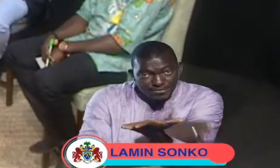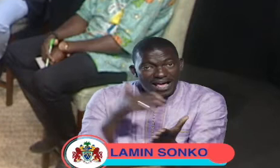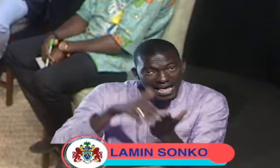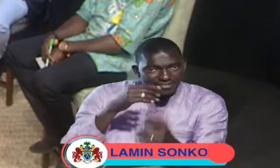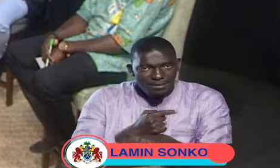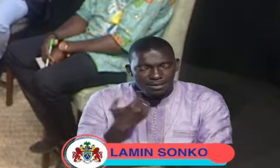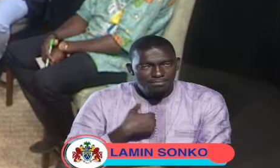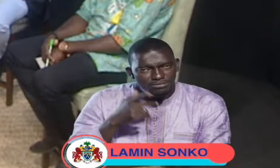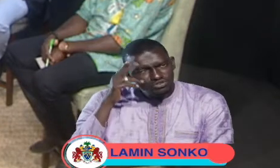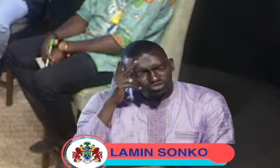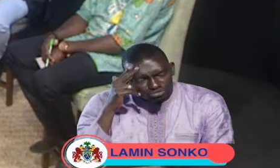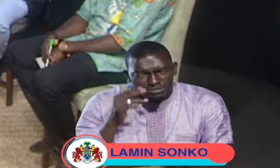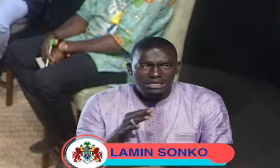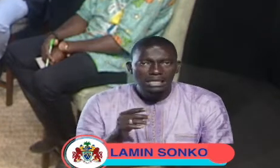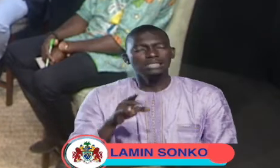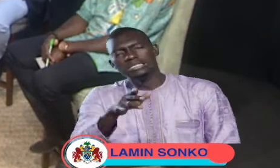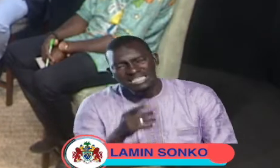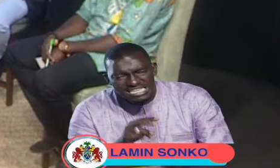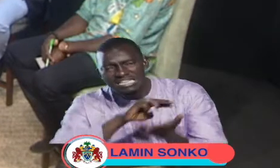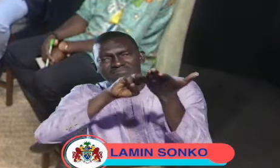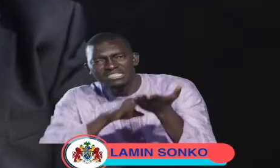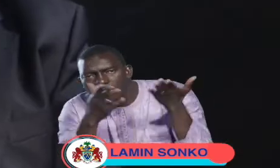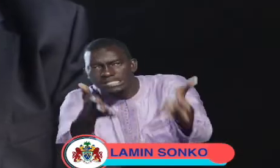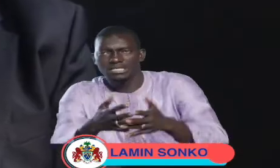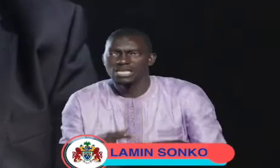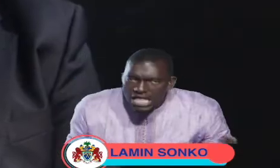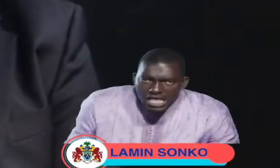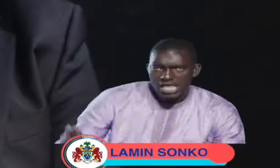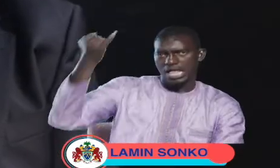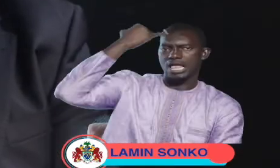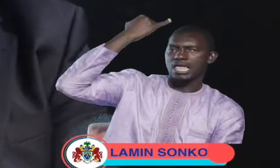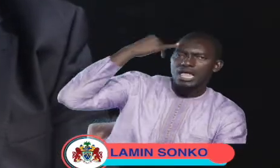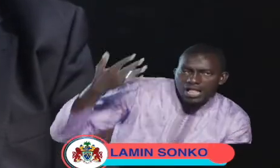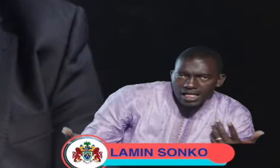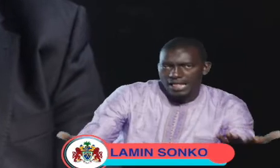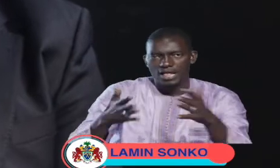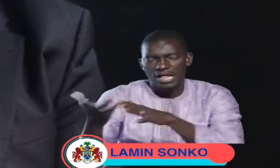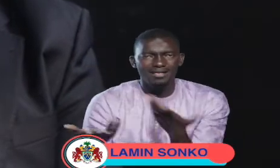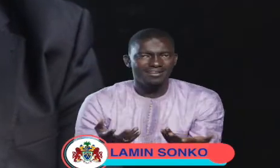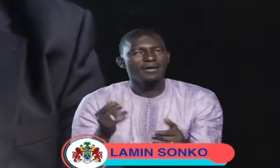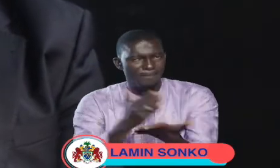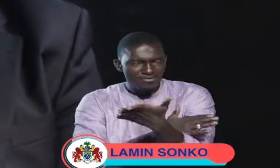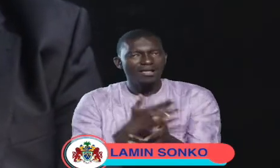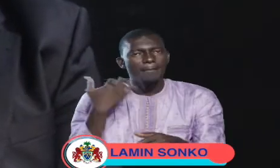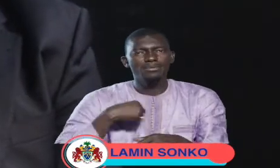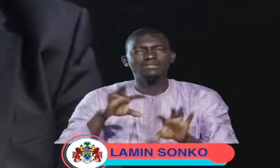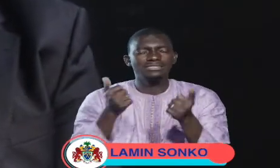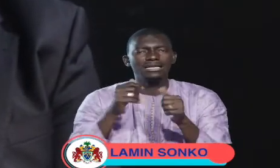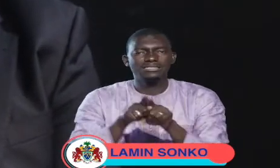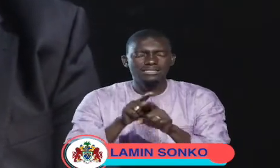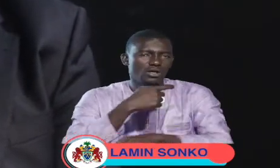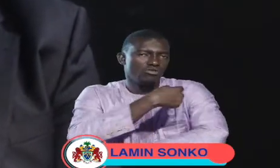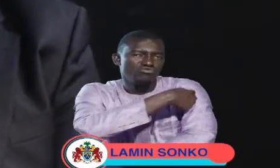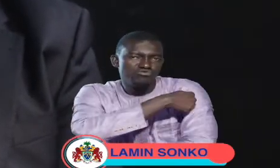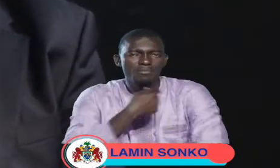dañu commencé nañ di ñew li garab nangam li la amuna tay mo xamna ko mëna mu su fatale ko buñ commencé di pengu nit ñi mbiri février